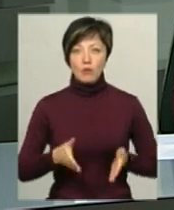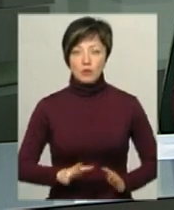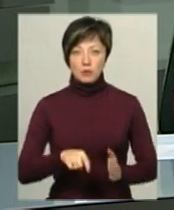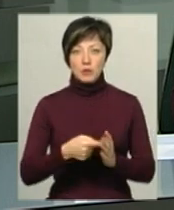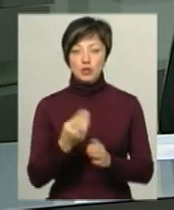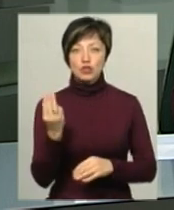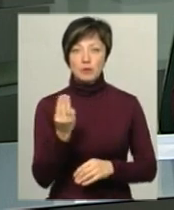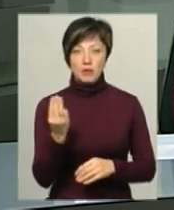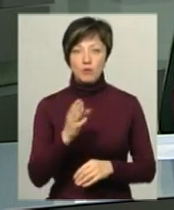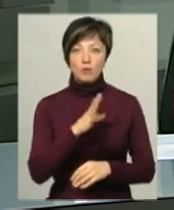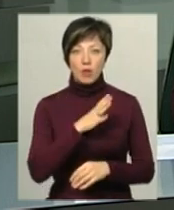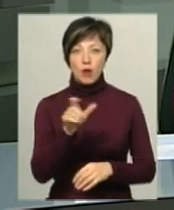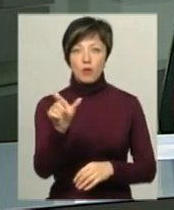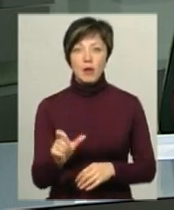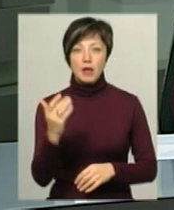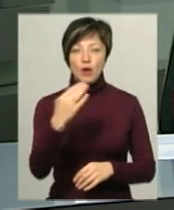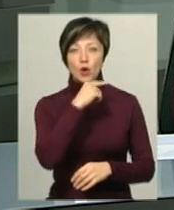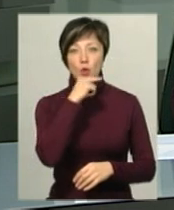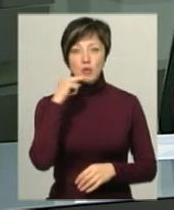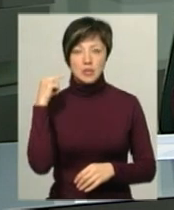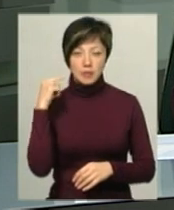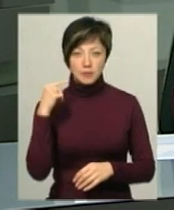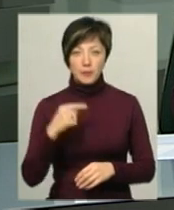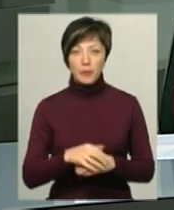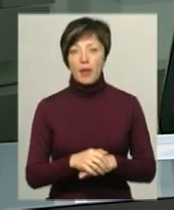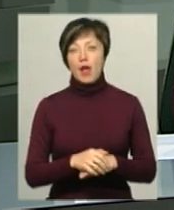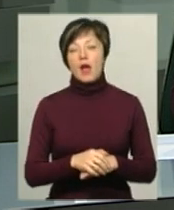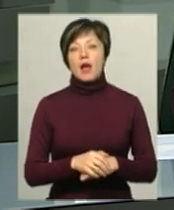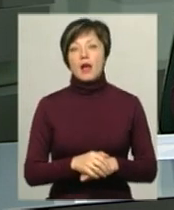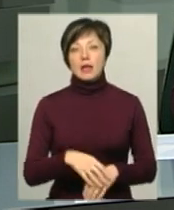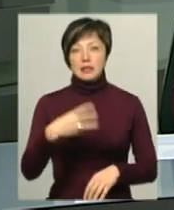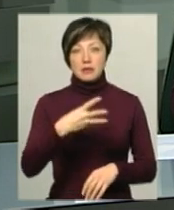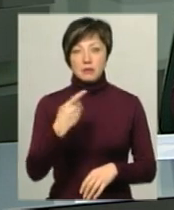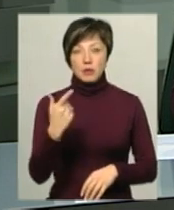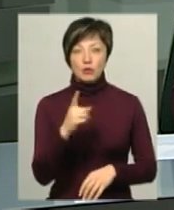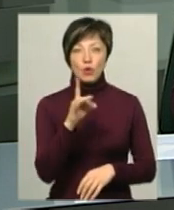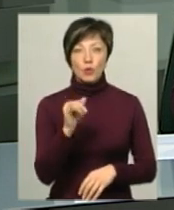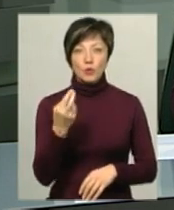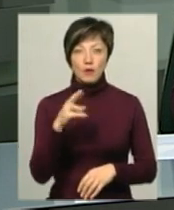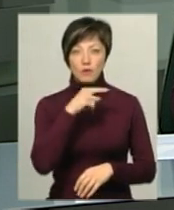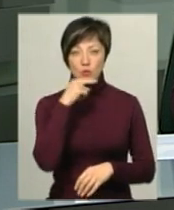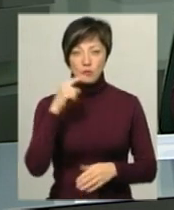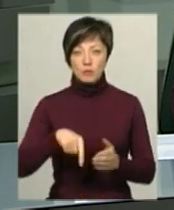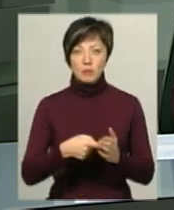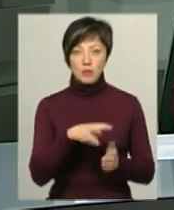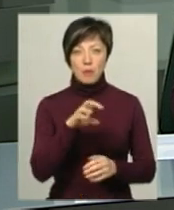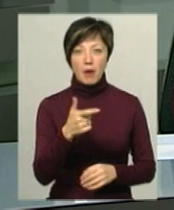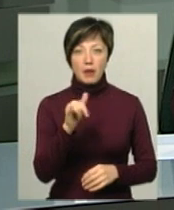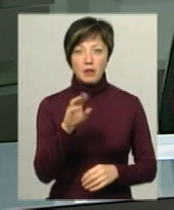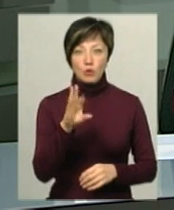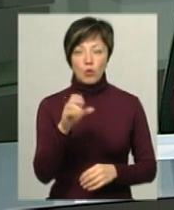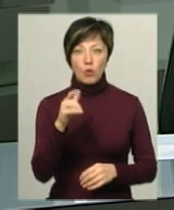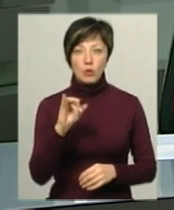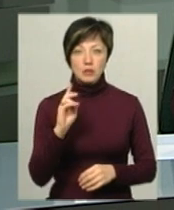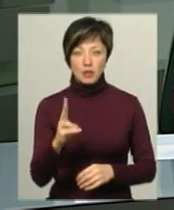міста Шепетівка, була громадянкою Російської Федерації. Нагадаю, 31 грудня у російському місті Магнітогорську у